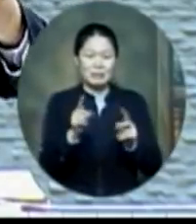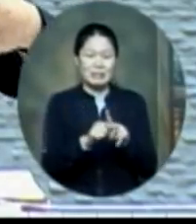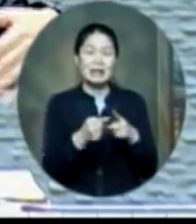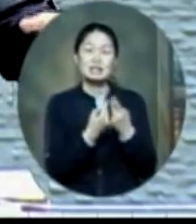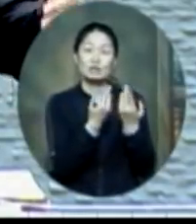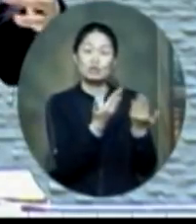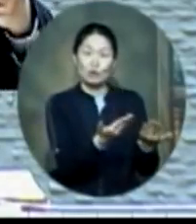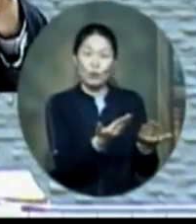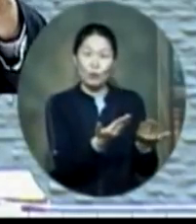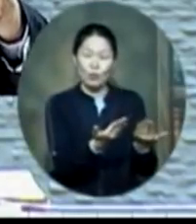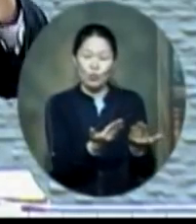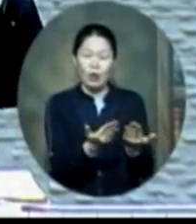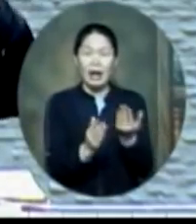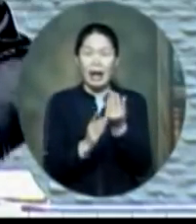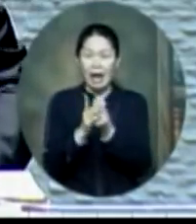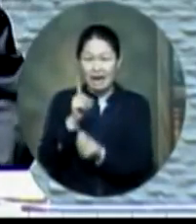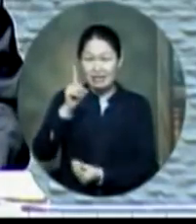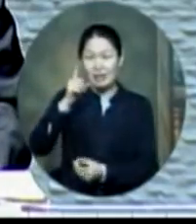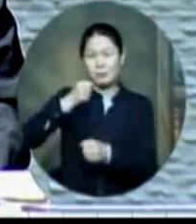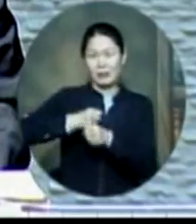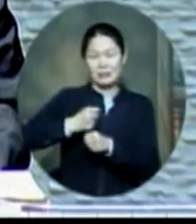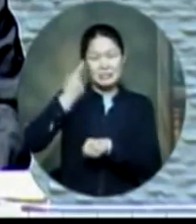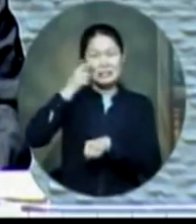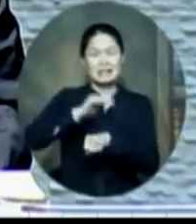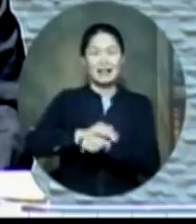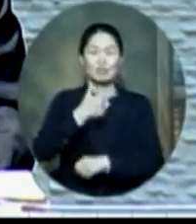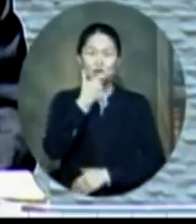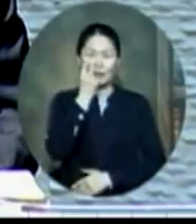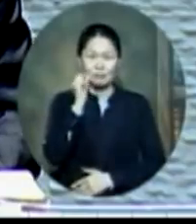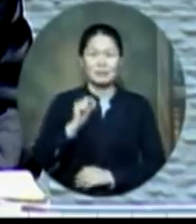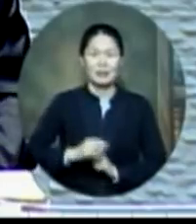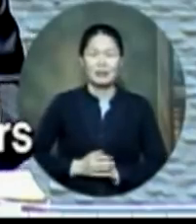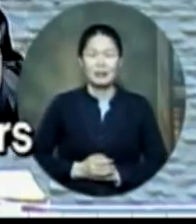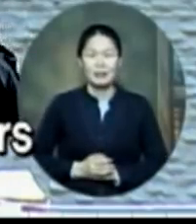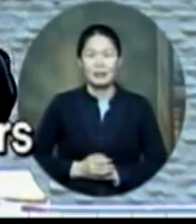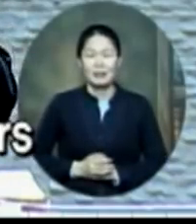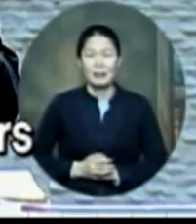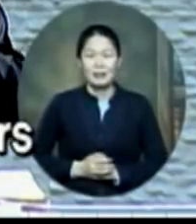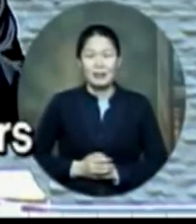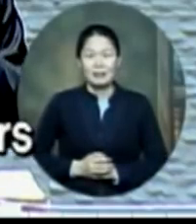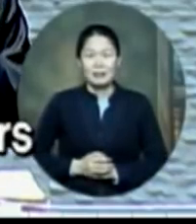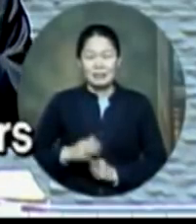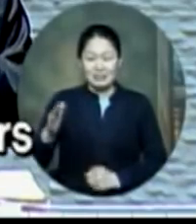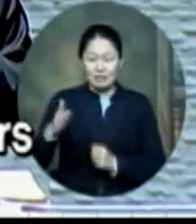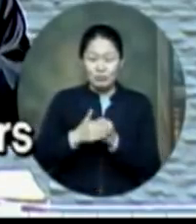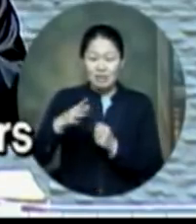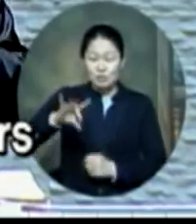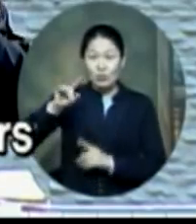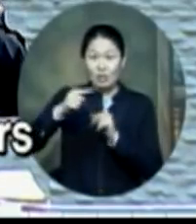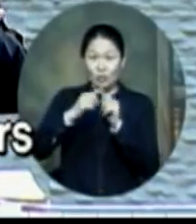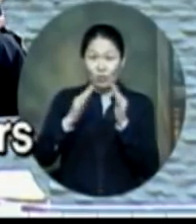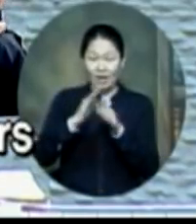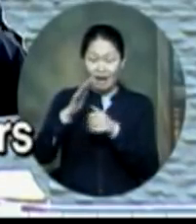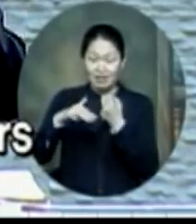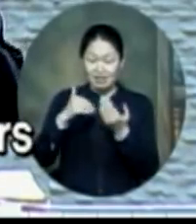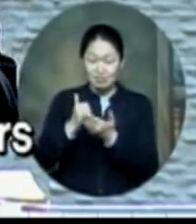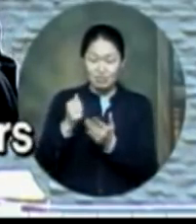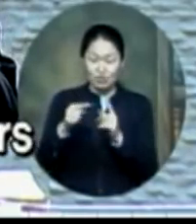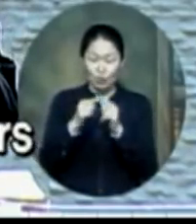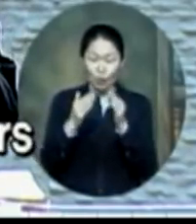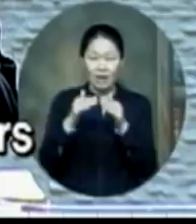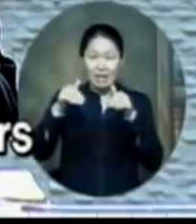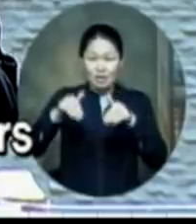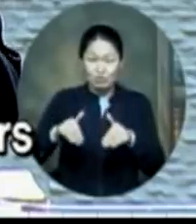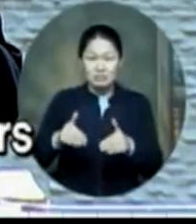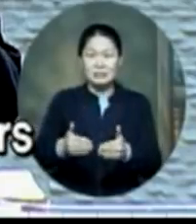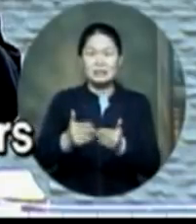이해시키고 하나가 되게 만드는 지혜가 없는 거예요. 그래서 초대교회에 하나님이 교회 일꾼을 뽑을